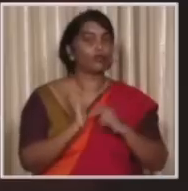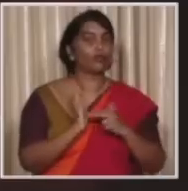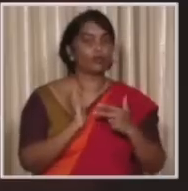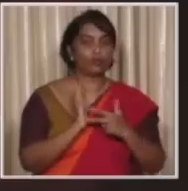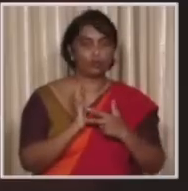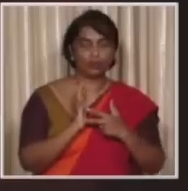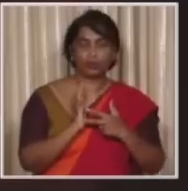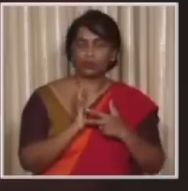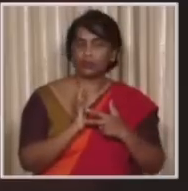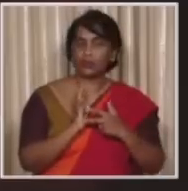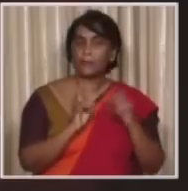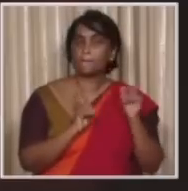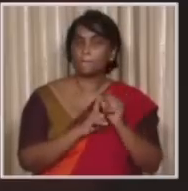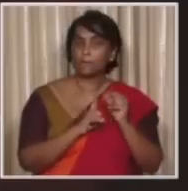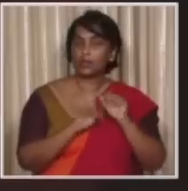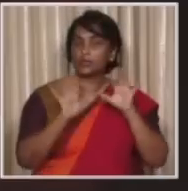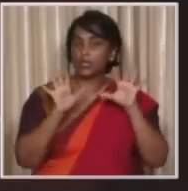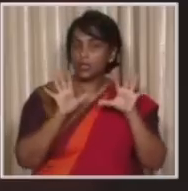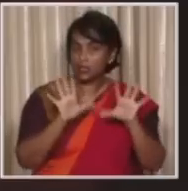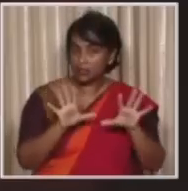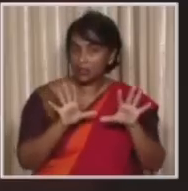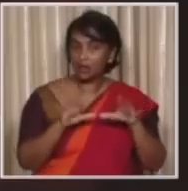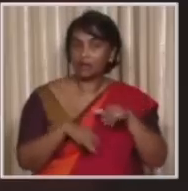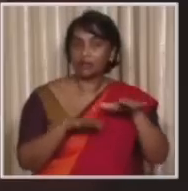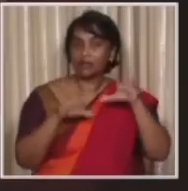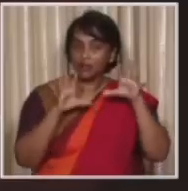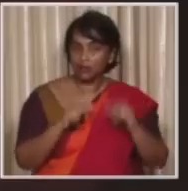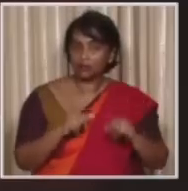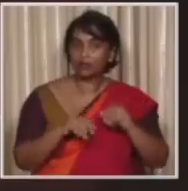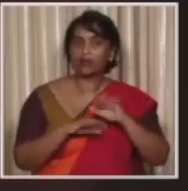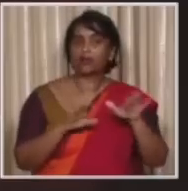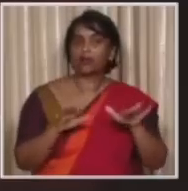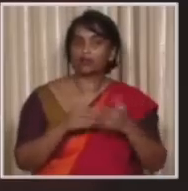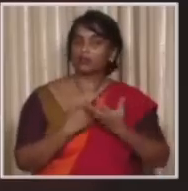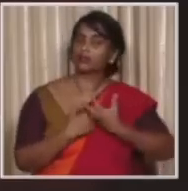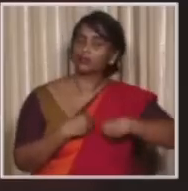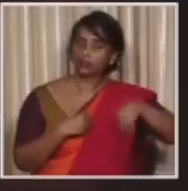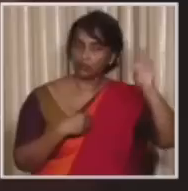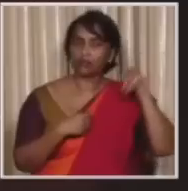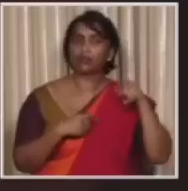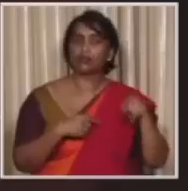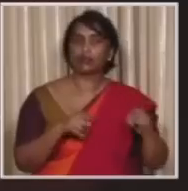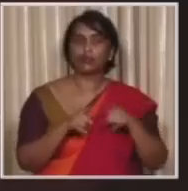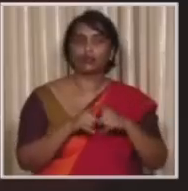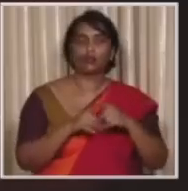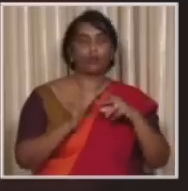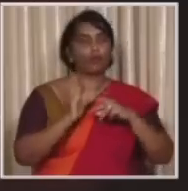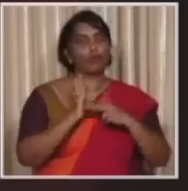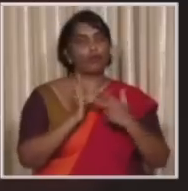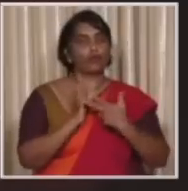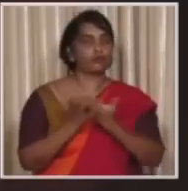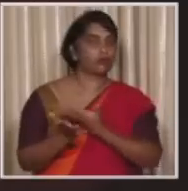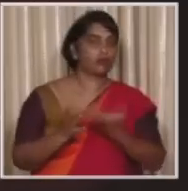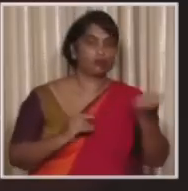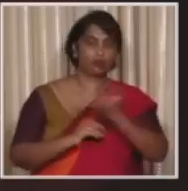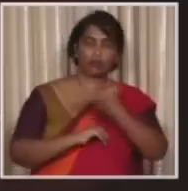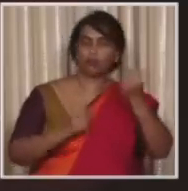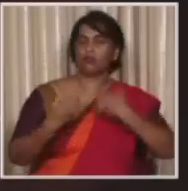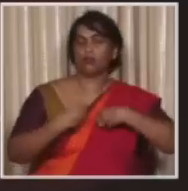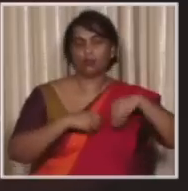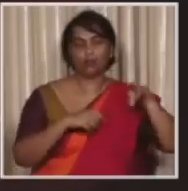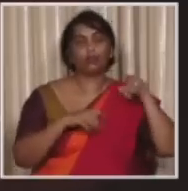ව්‍යාපෘතියට පර්චස් 10 තිබ්බ ඉඩම් හිමියගෙත් ඉඩම අරගත්තා. මෙන්න මේ කොටස ව්‍යාපෘතියට අයිති කියලා කිව්ව